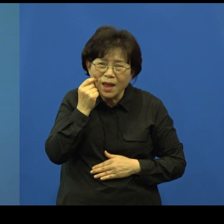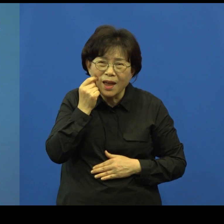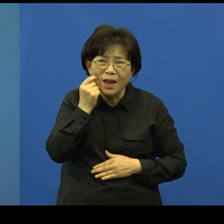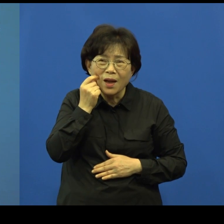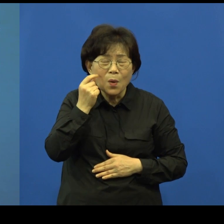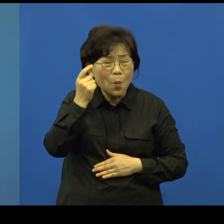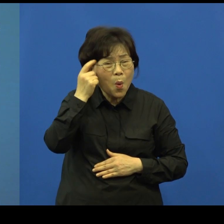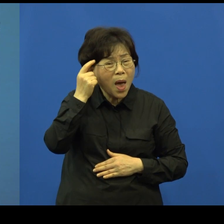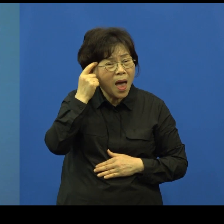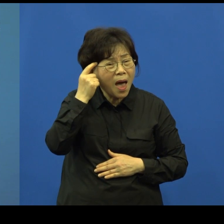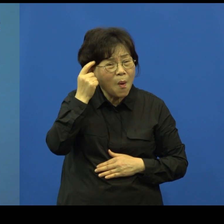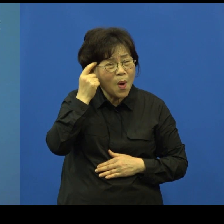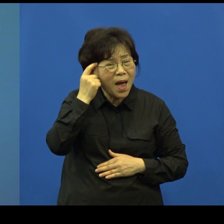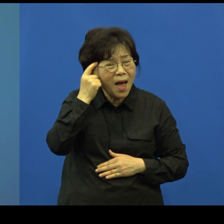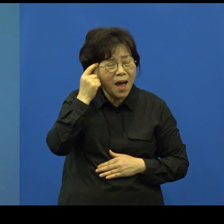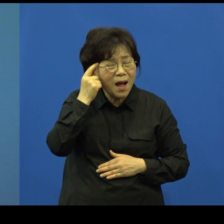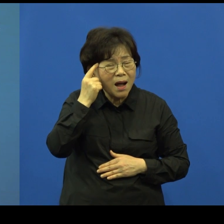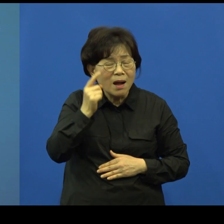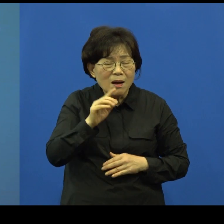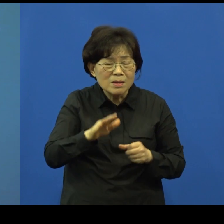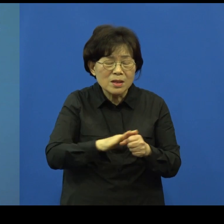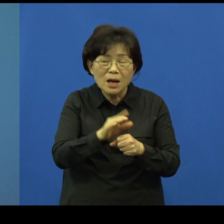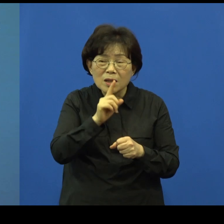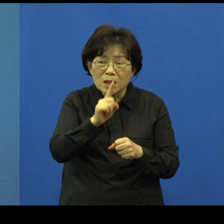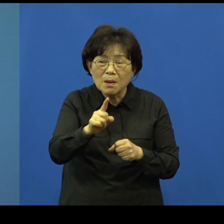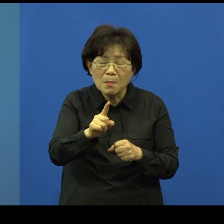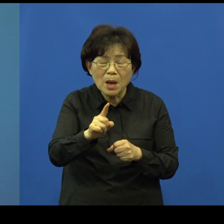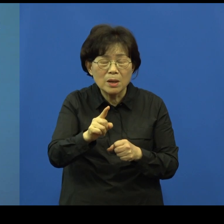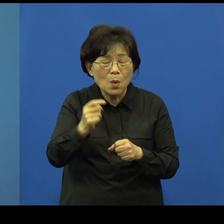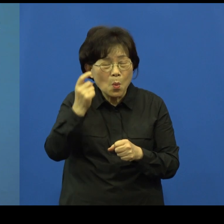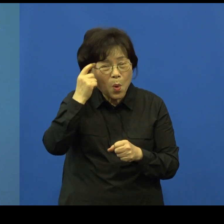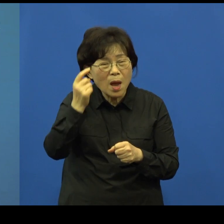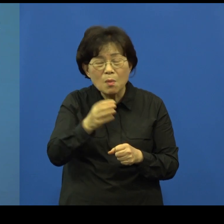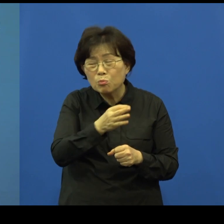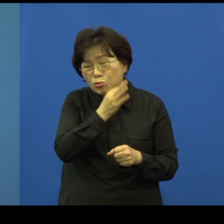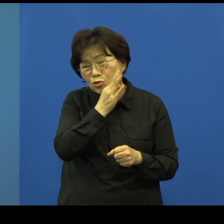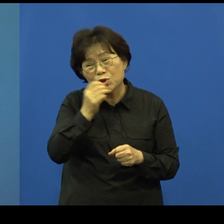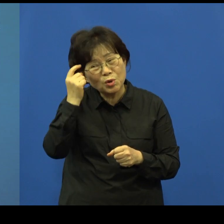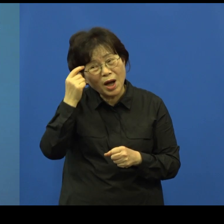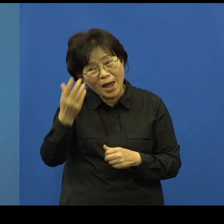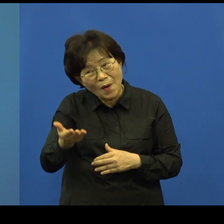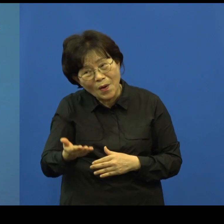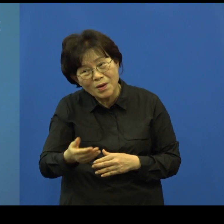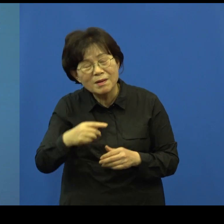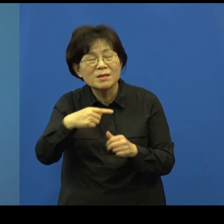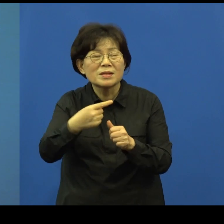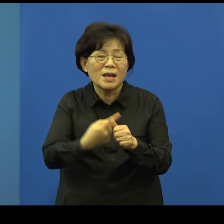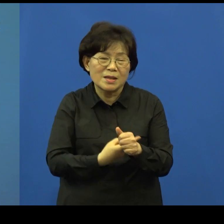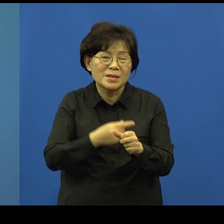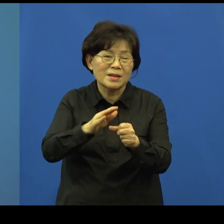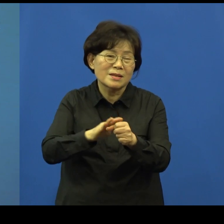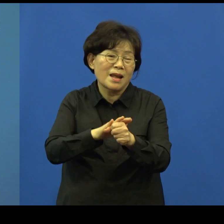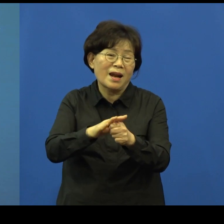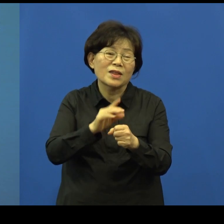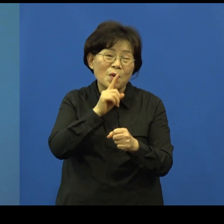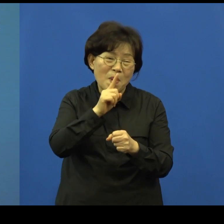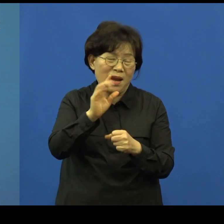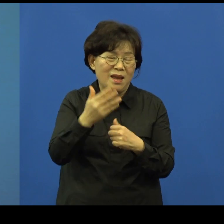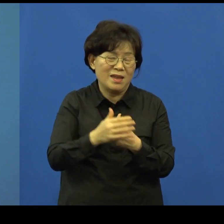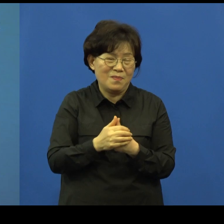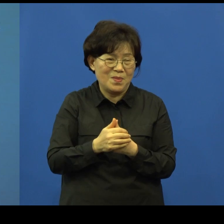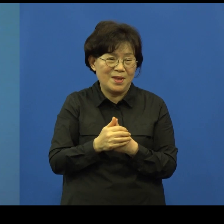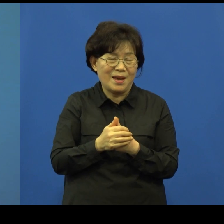왜 오징어예요? 오글거려요? 사랑한다는데 왜 오글거려요 여러분? 자연스러운 거잖아요. 그죠?